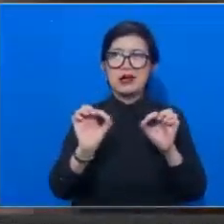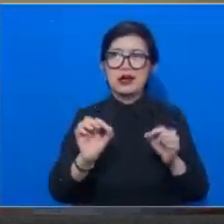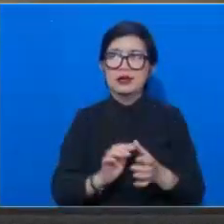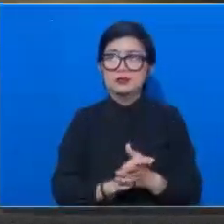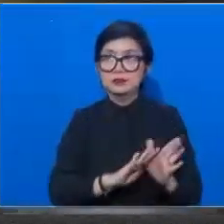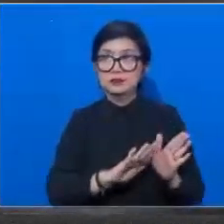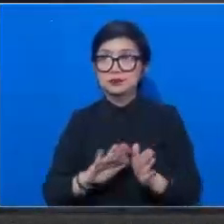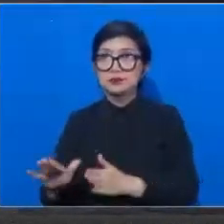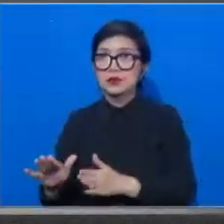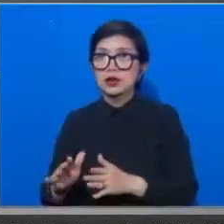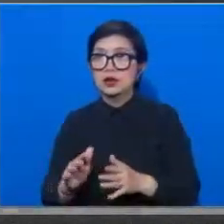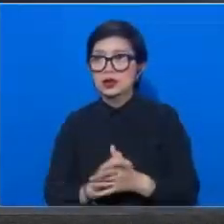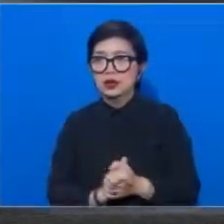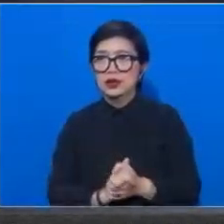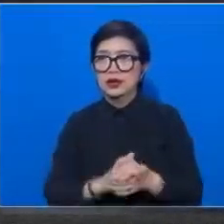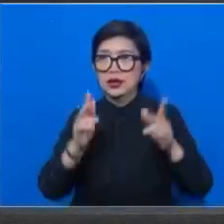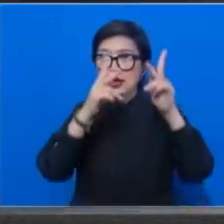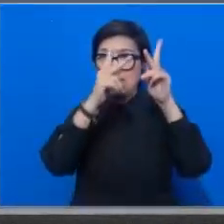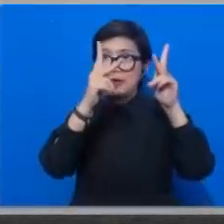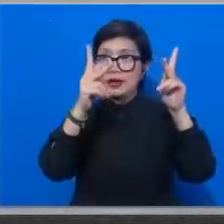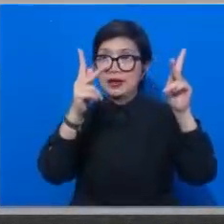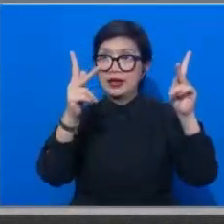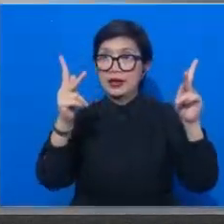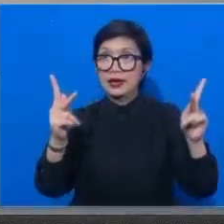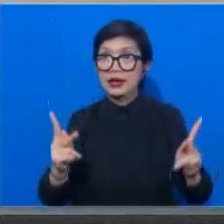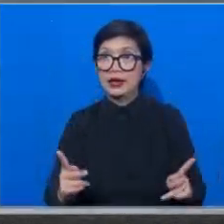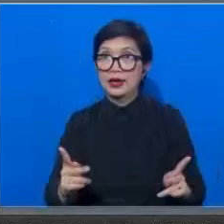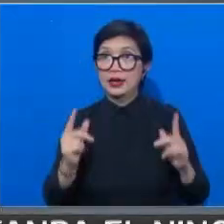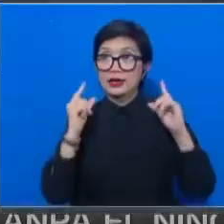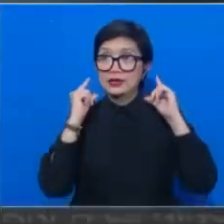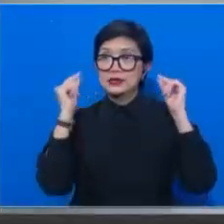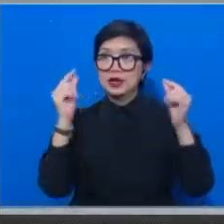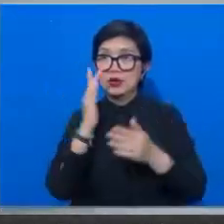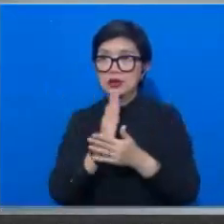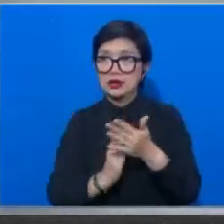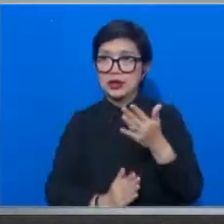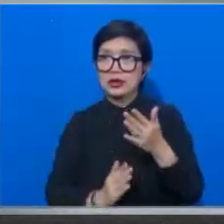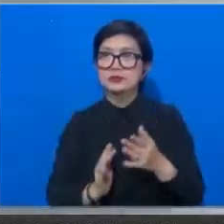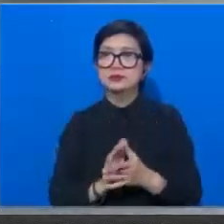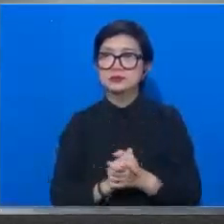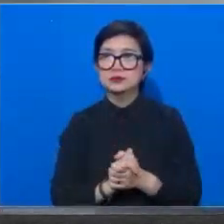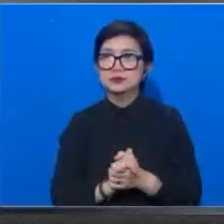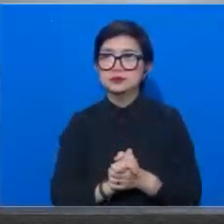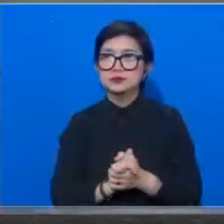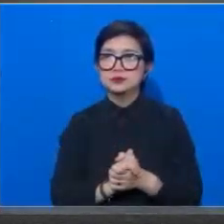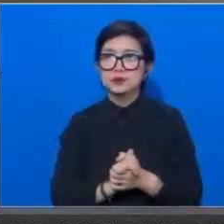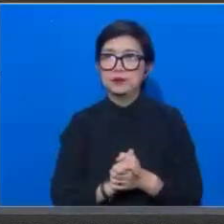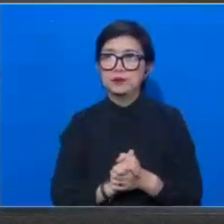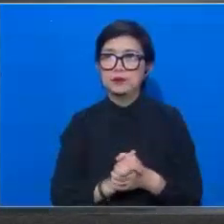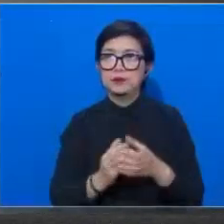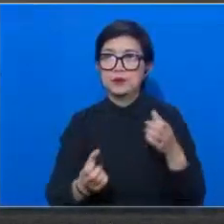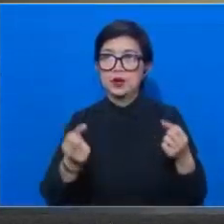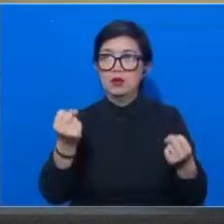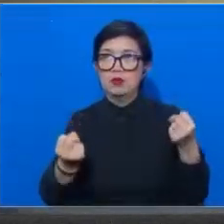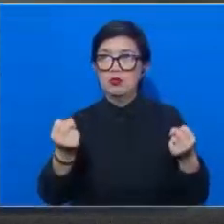Di Klaten, Jawa Tengah, tepatnya di Jalan Raya Penggung Jatinom Desa Padas, Kecamatan Karanganom, akibat seorang pengemudi mobil